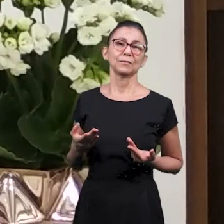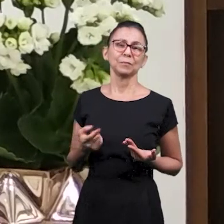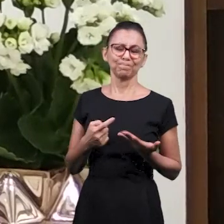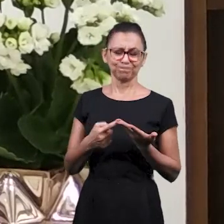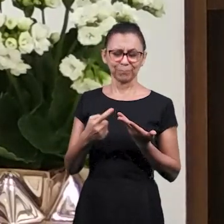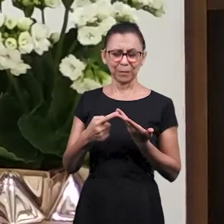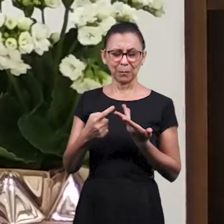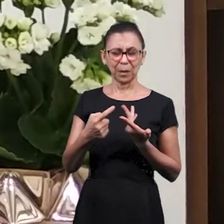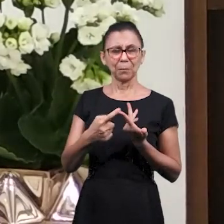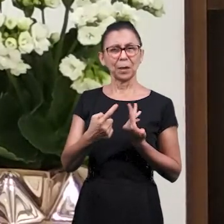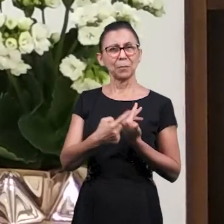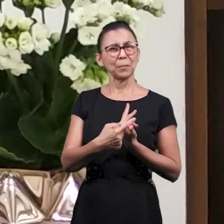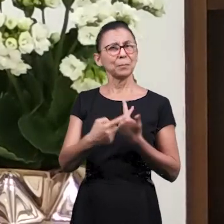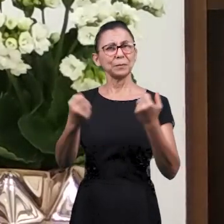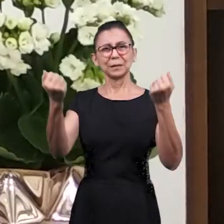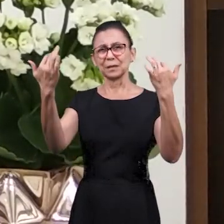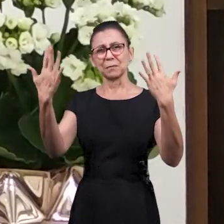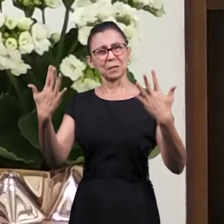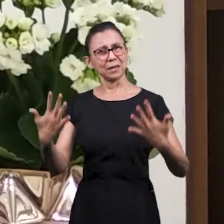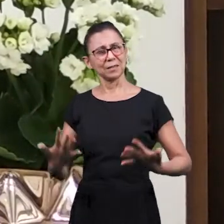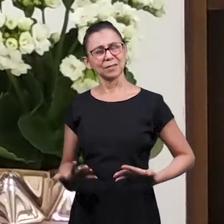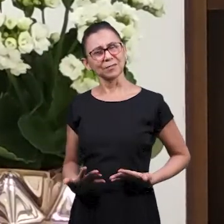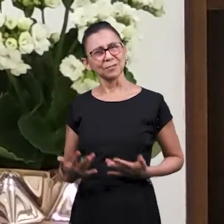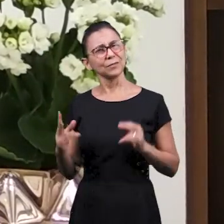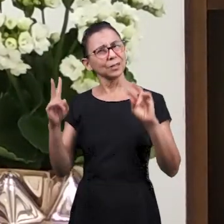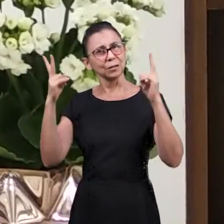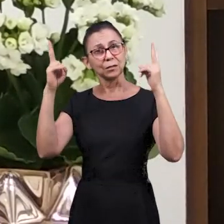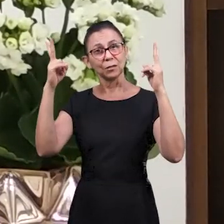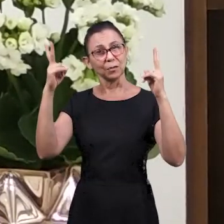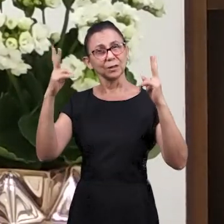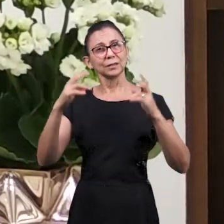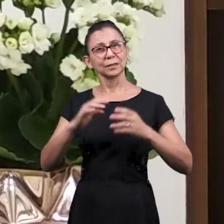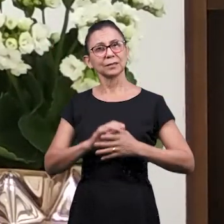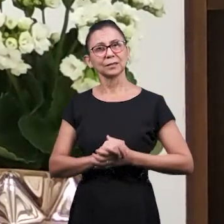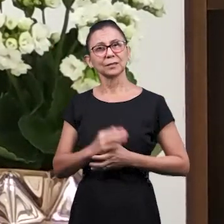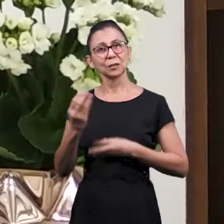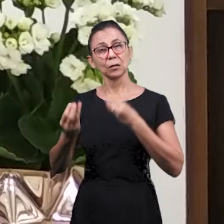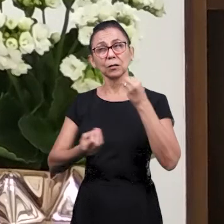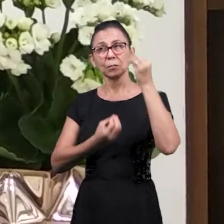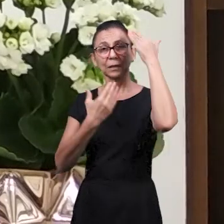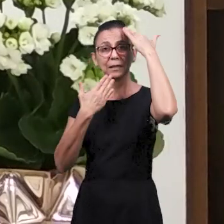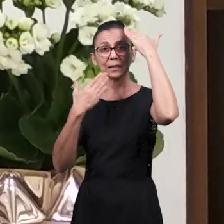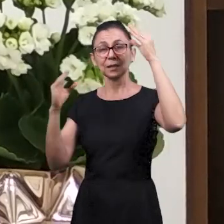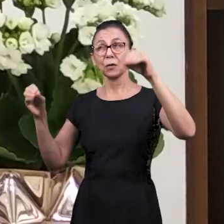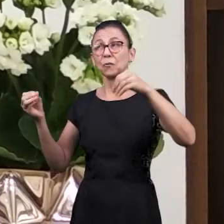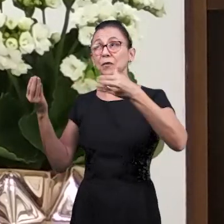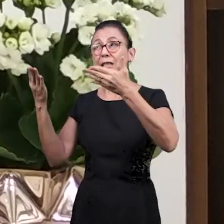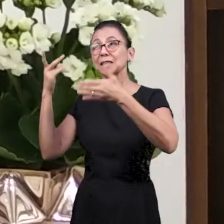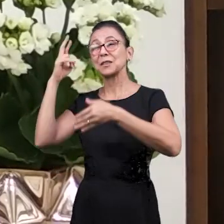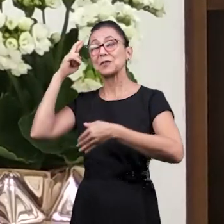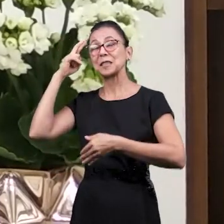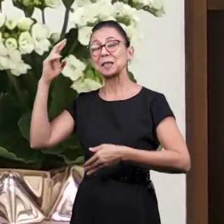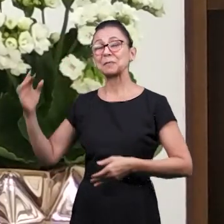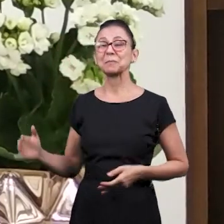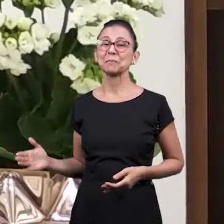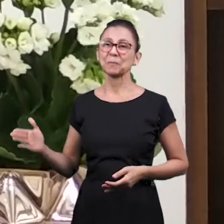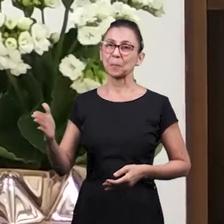Господь, чему Господь возрадуется. И в стихе 4 Слово Божие